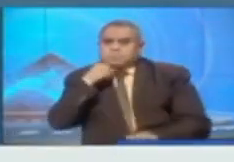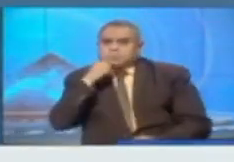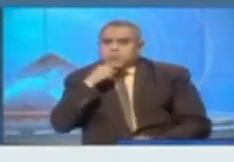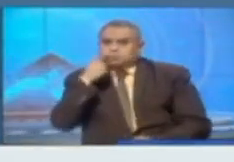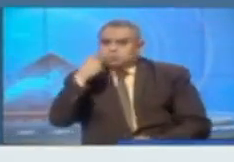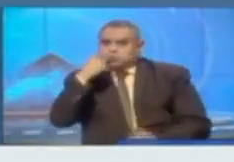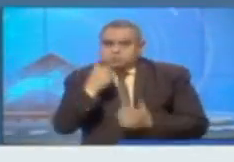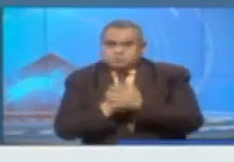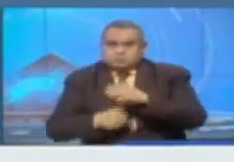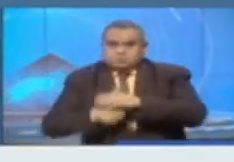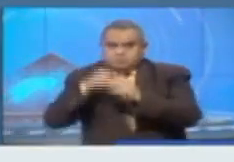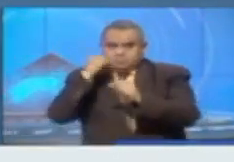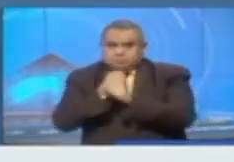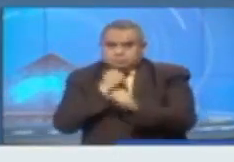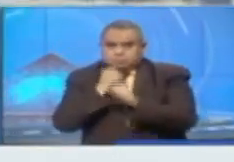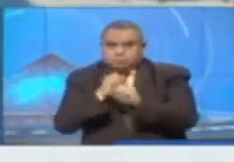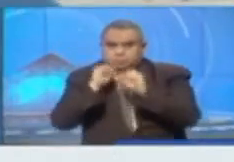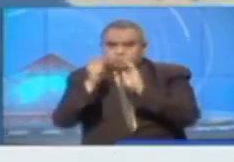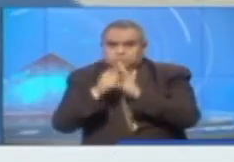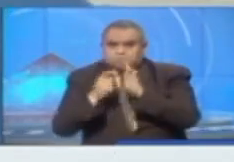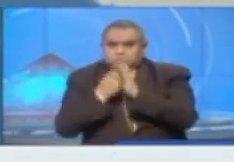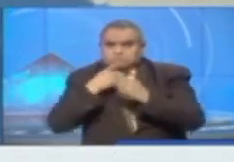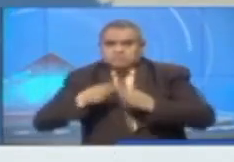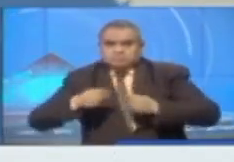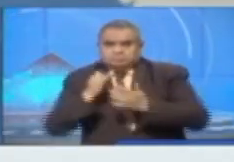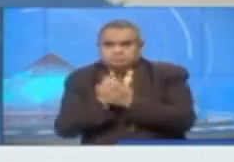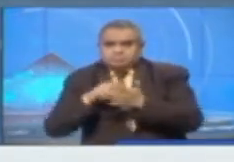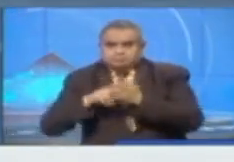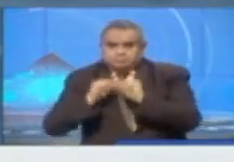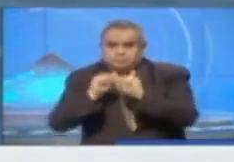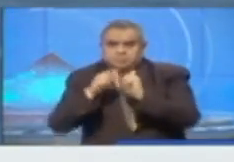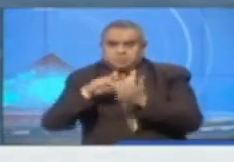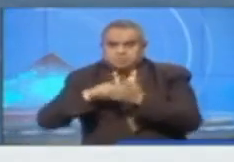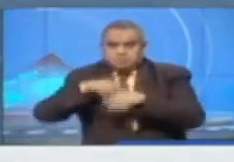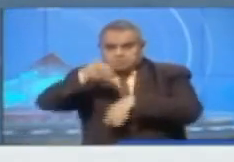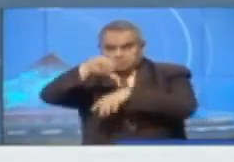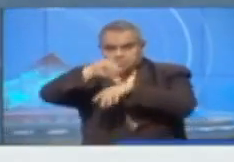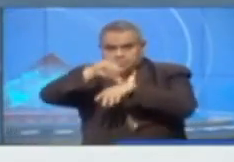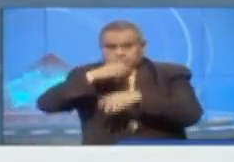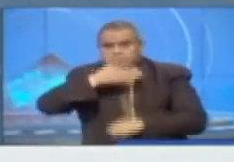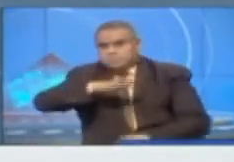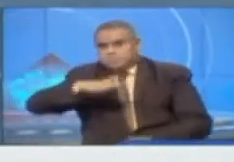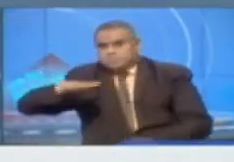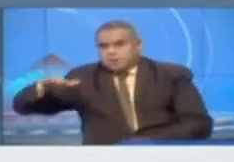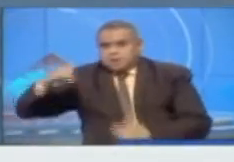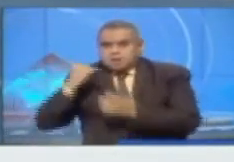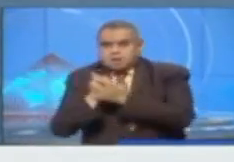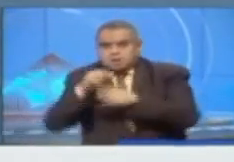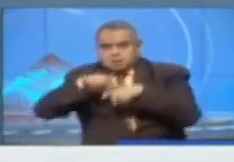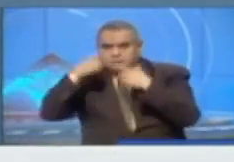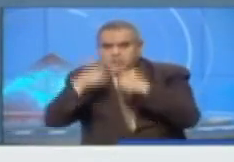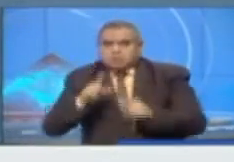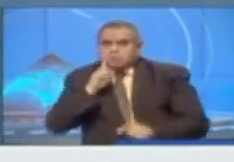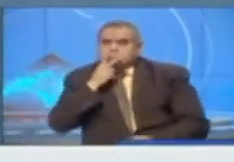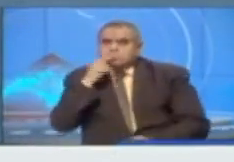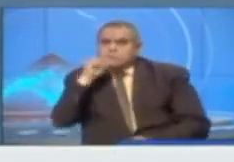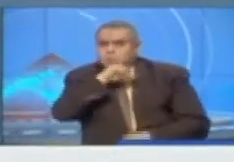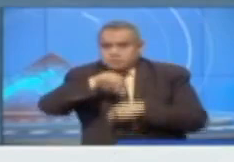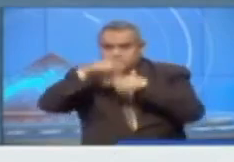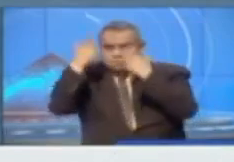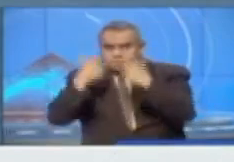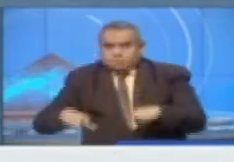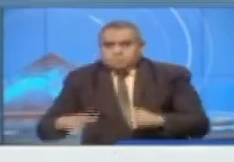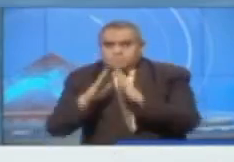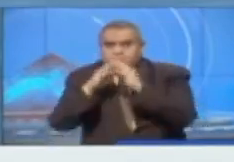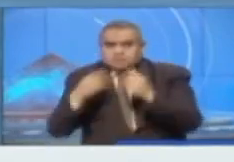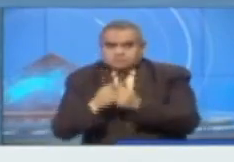12، والذي استمرت فعالياته لعدة أيام بنطاق مسرح عمليات البحر المتوسط بجمهورية مصر